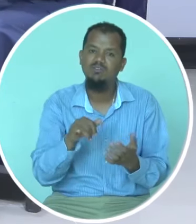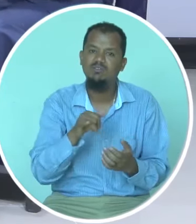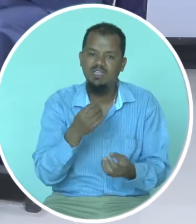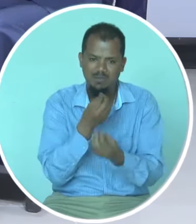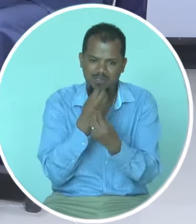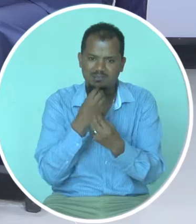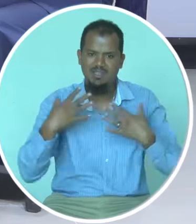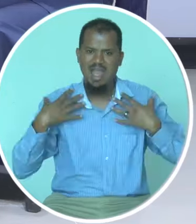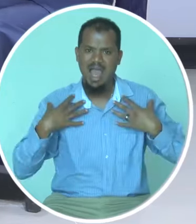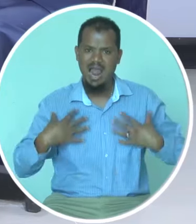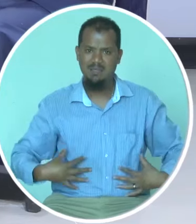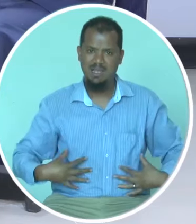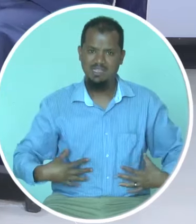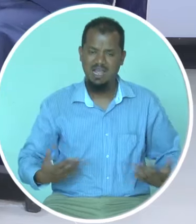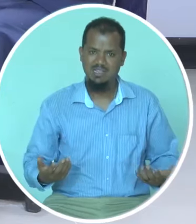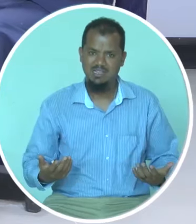እንደዚሁ የምግብ ያልባሳት